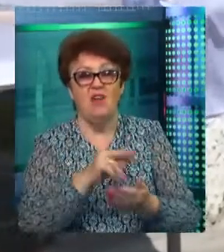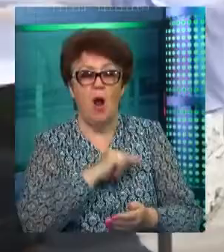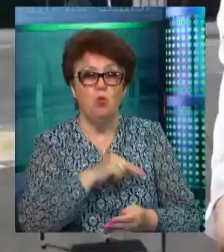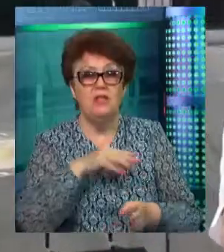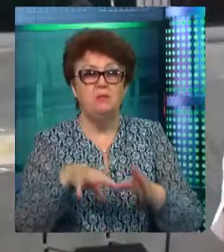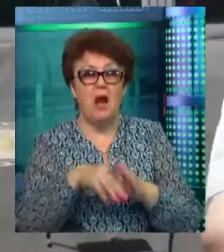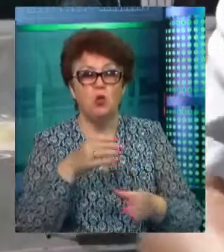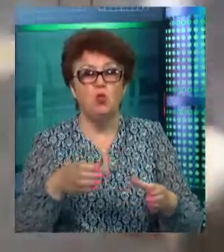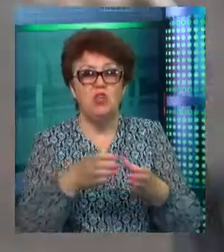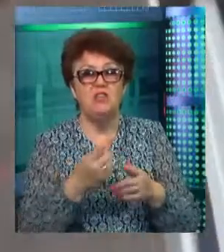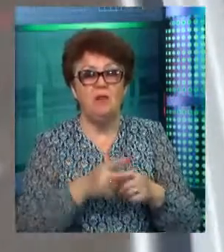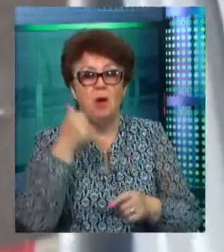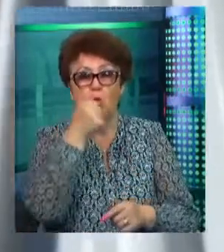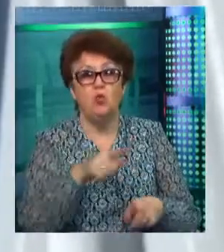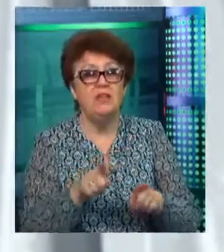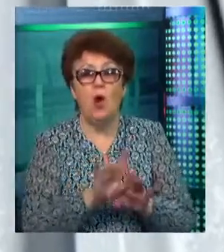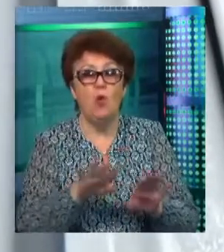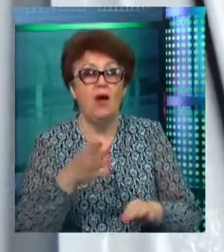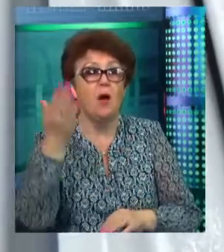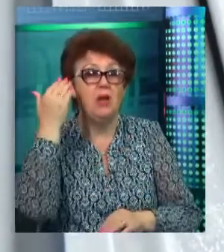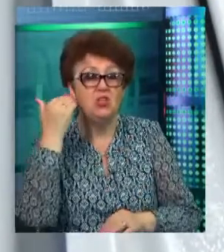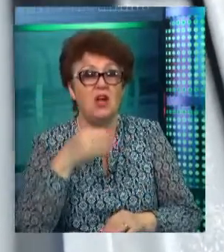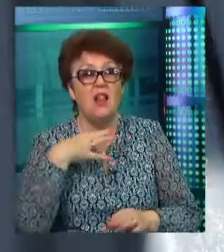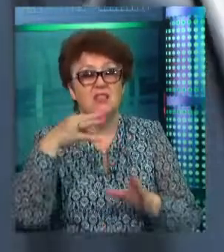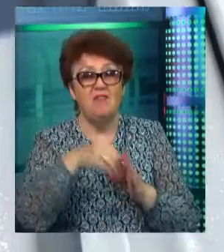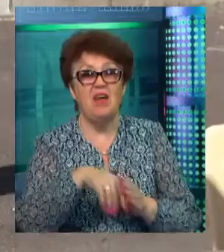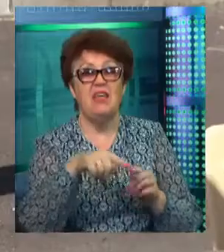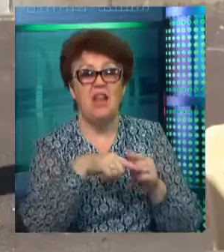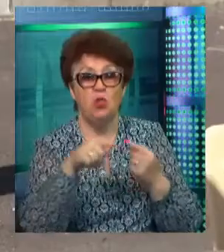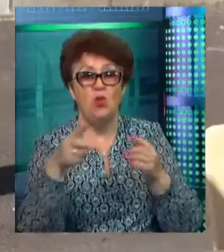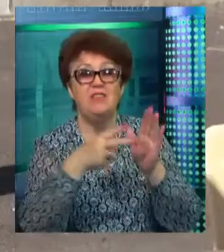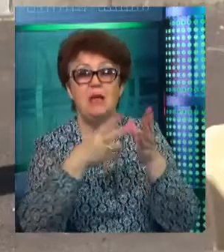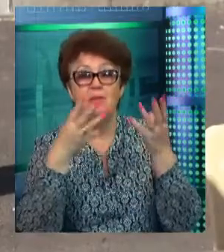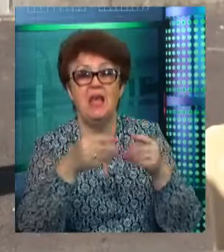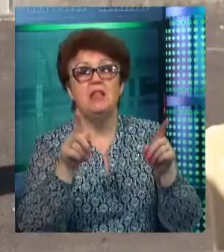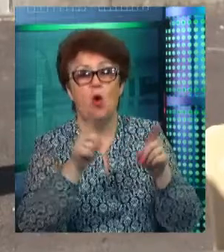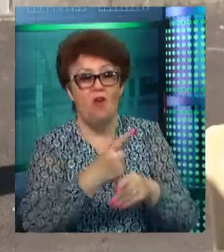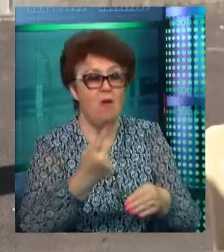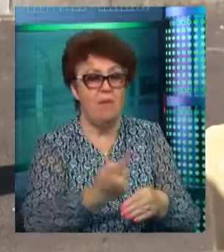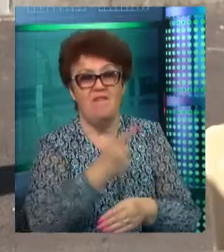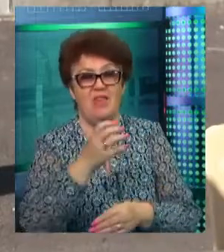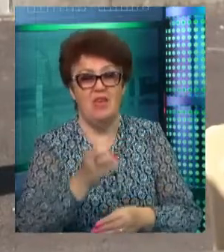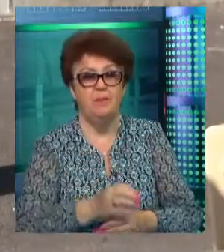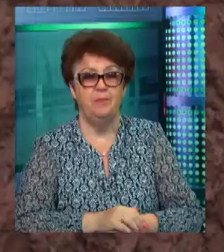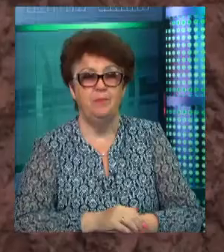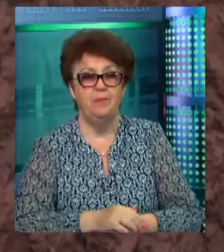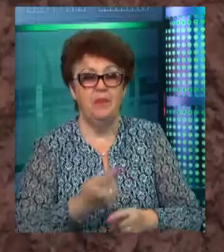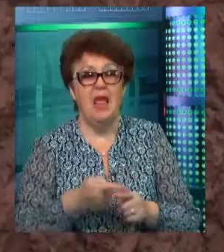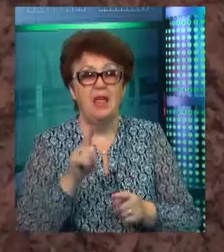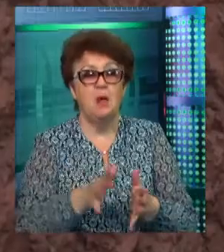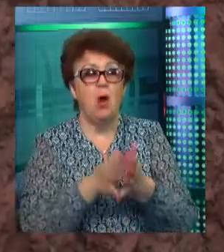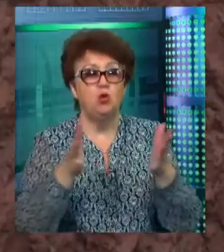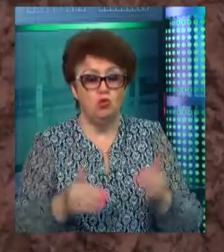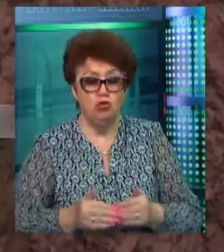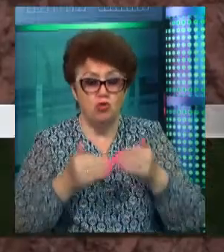участков в этом году не такой как прежде голосование длиной в 7 дней такое впервые это большой шаг в